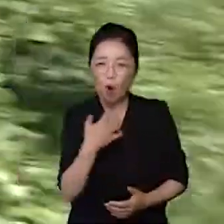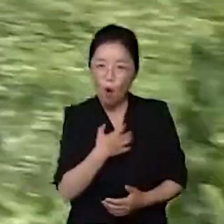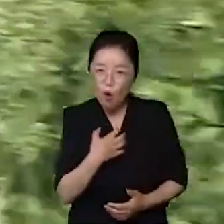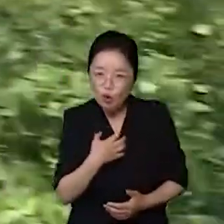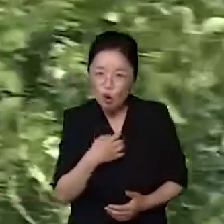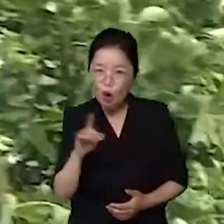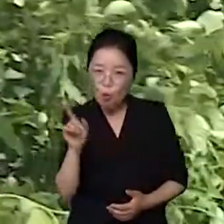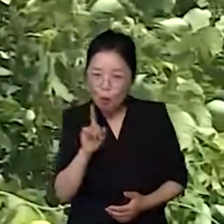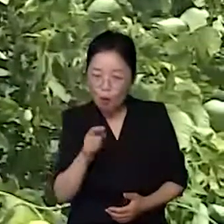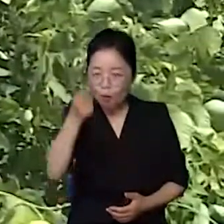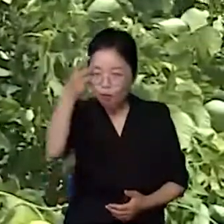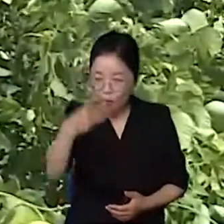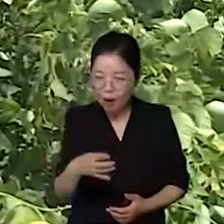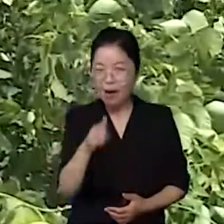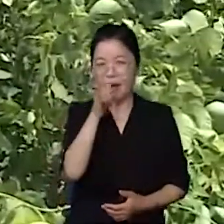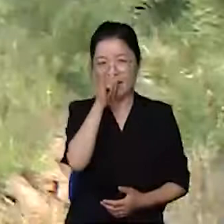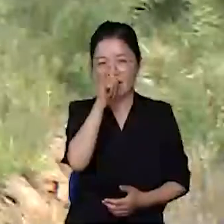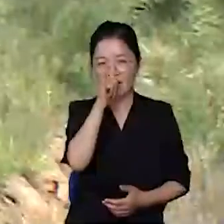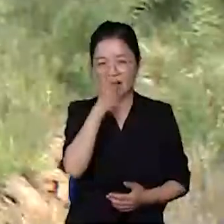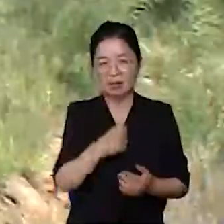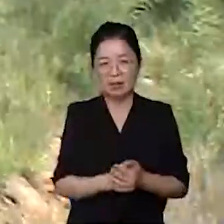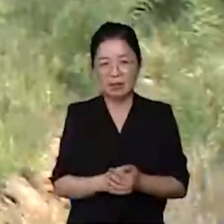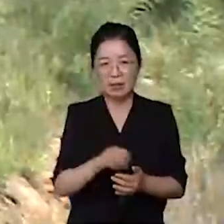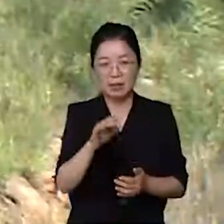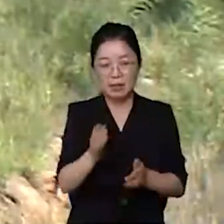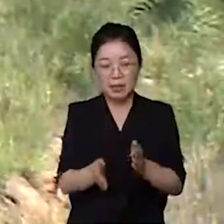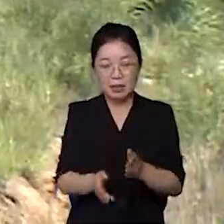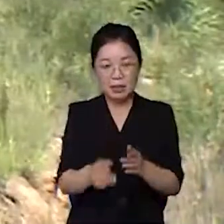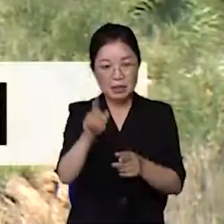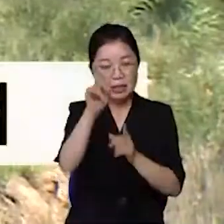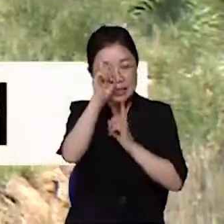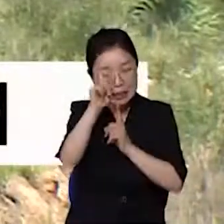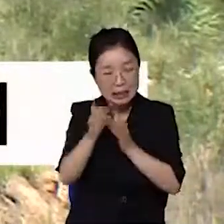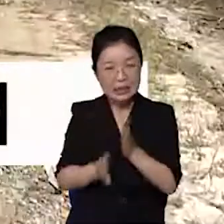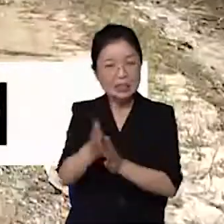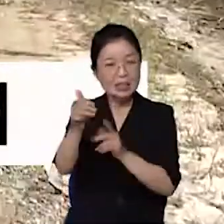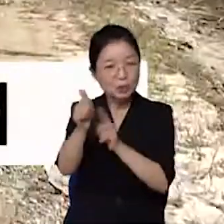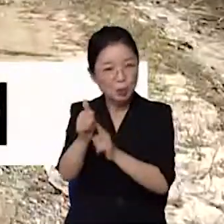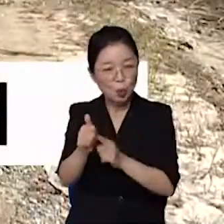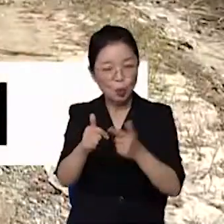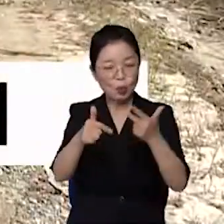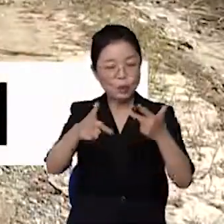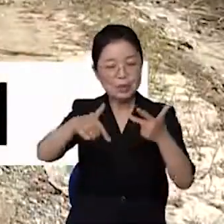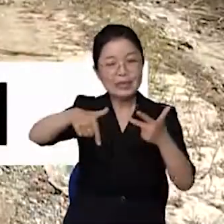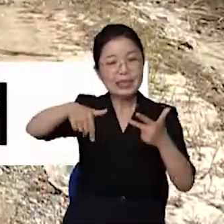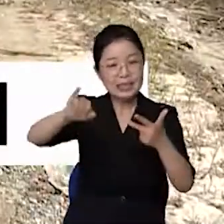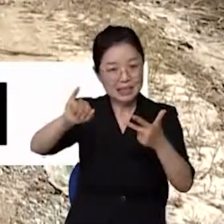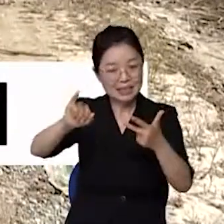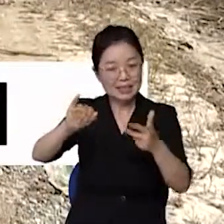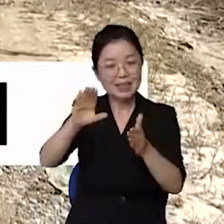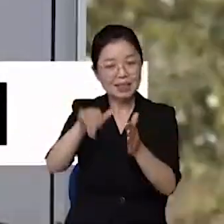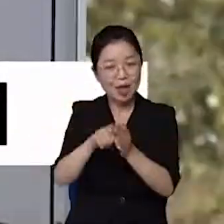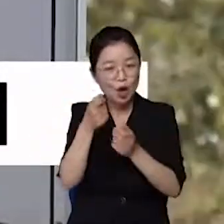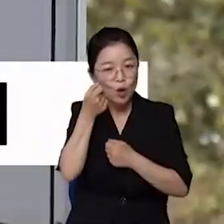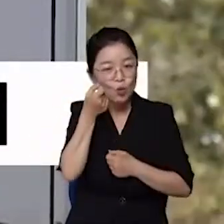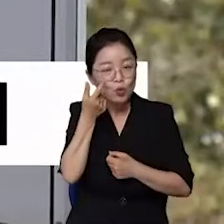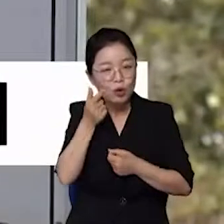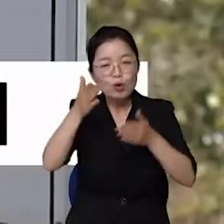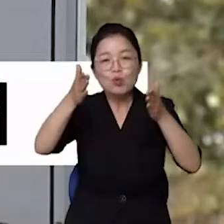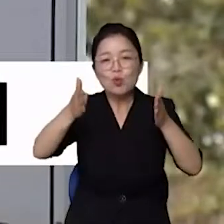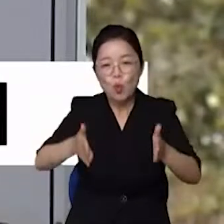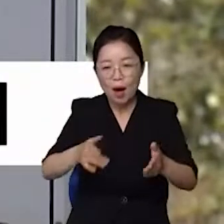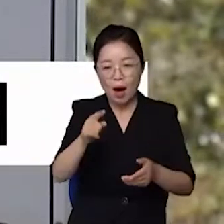점도 적지 않습니다. 이용석 광주광역시장도 민선 7기 출범 당시 6개월 성과로